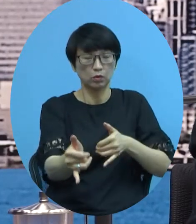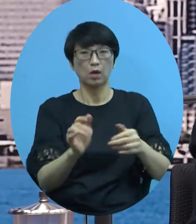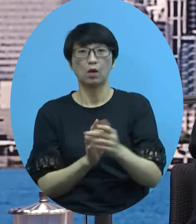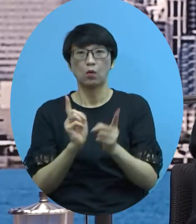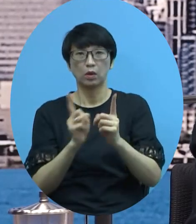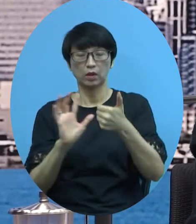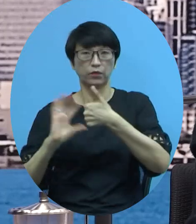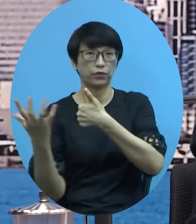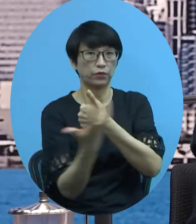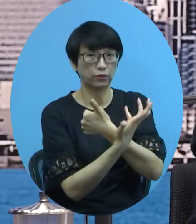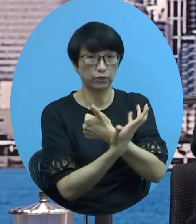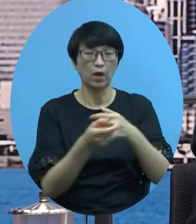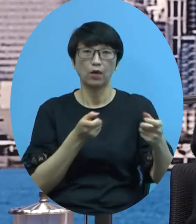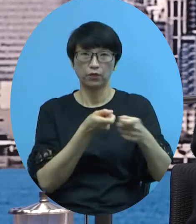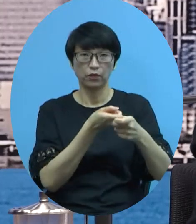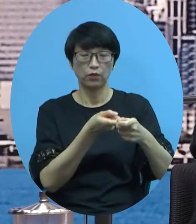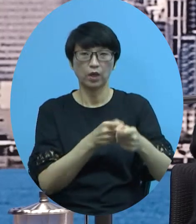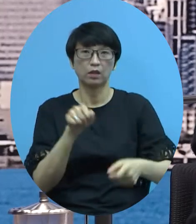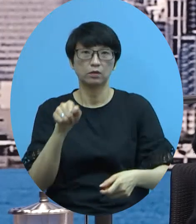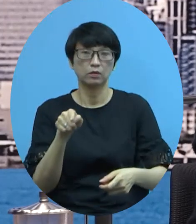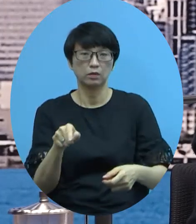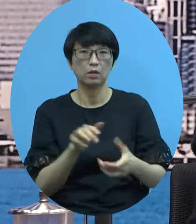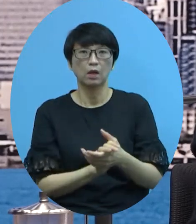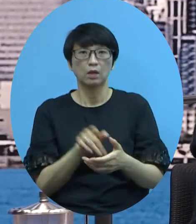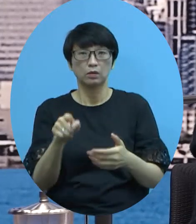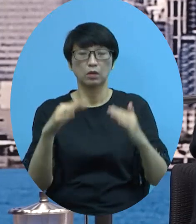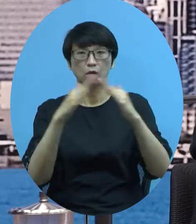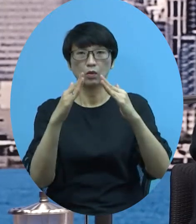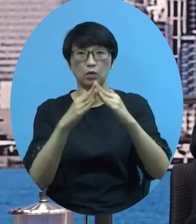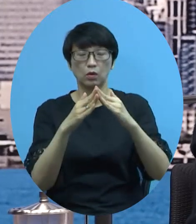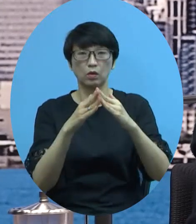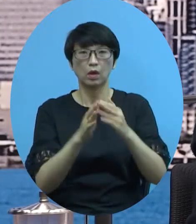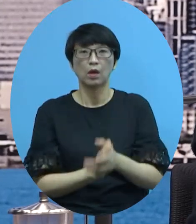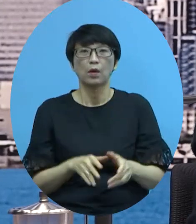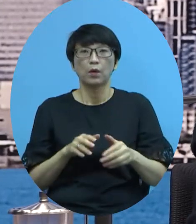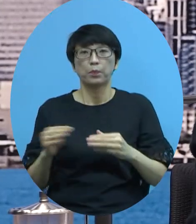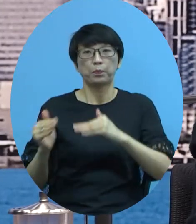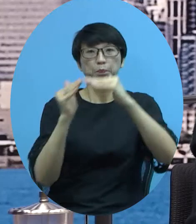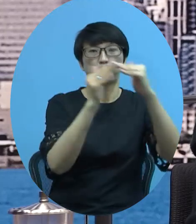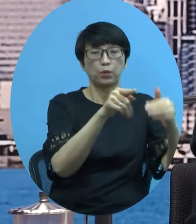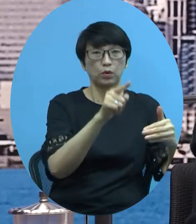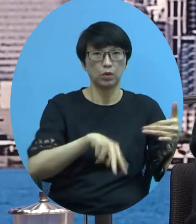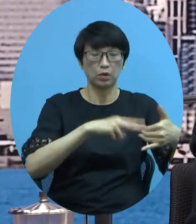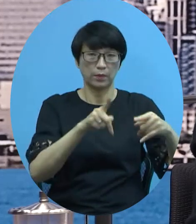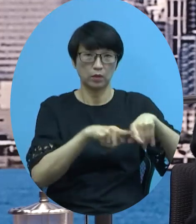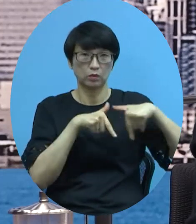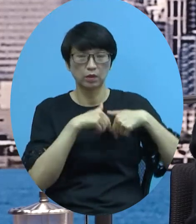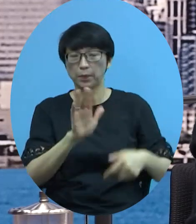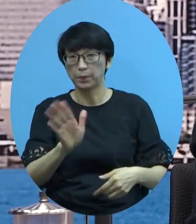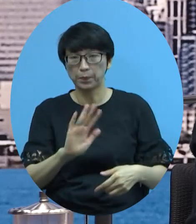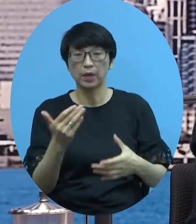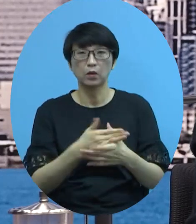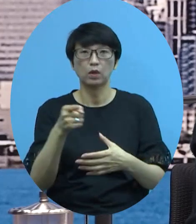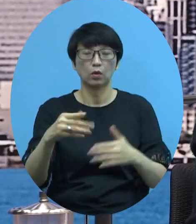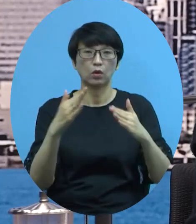25位咧，我哋就咧唔會特登咧就將佢哋咧由我家居隔離咧就搬去個檢疫中心，因為其實都係做緊檢疫嘅隔